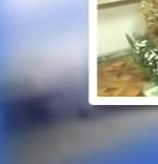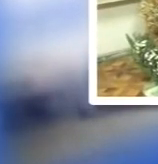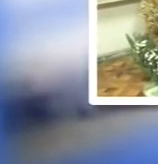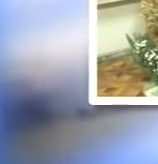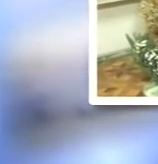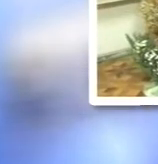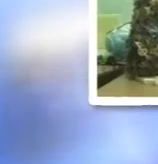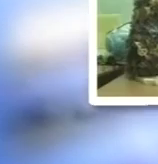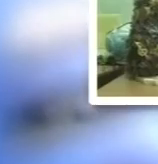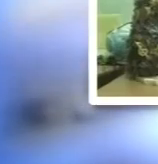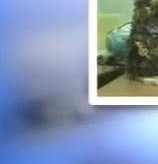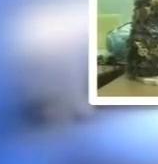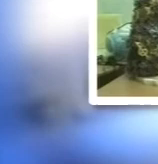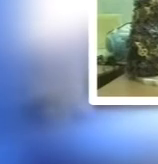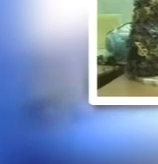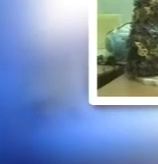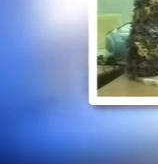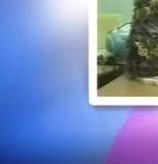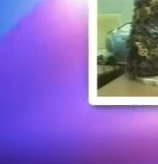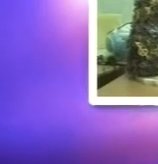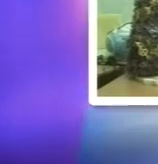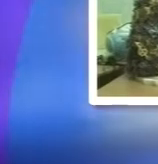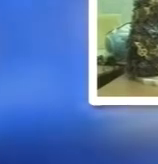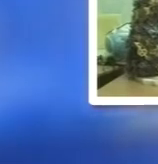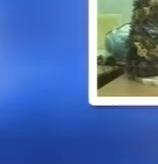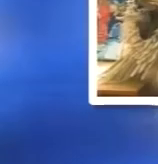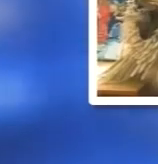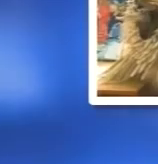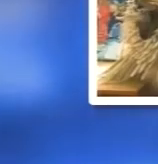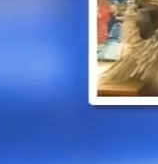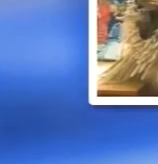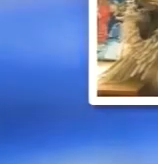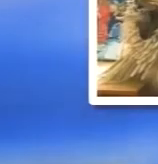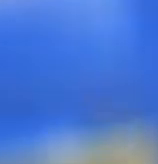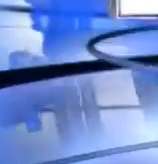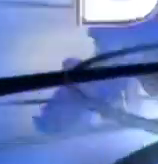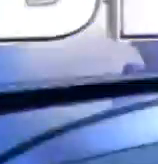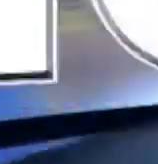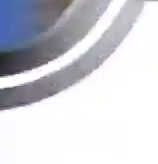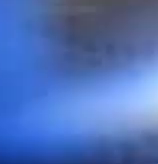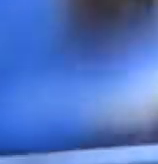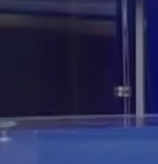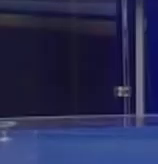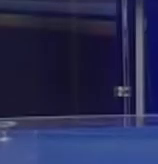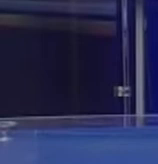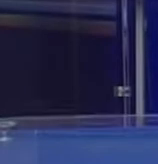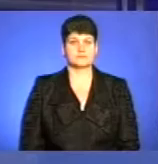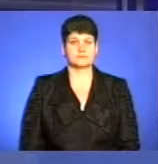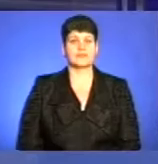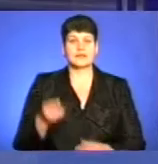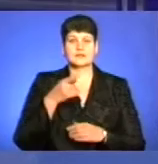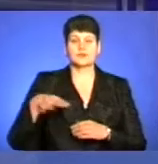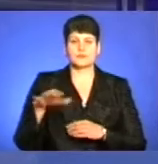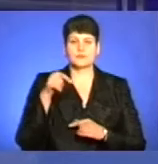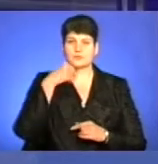Виставку-конкурс «Замість ялинки – зимовий букет» відкрили в обласному центрі еколого-натуралістичної творчості. На